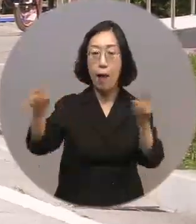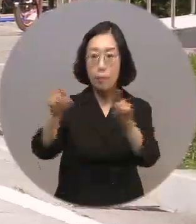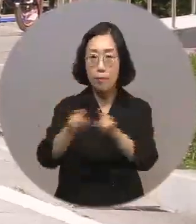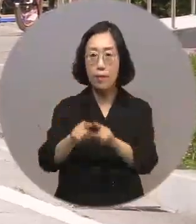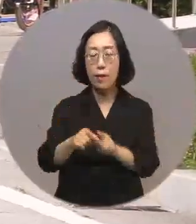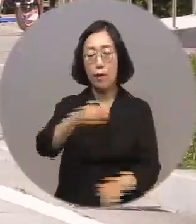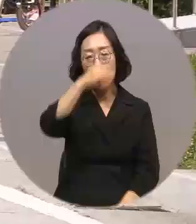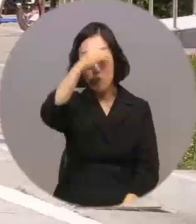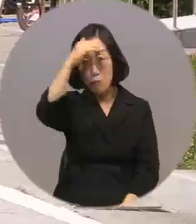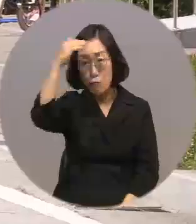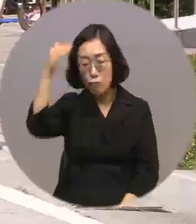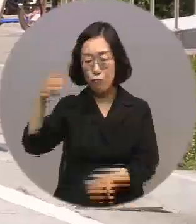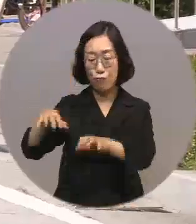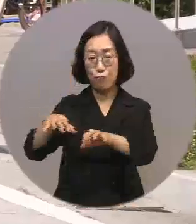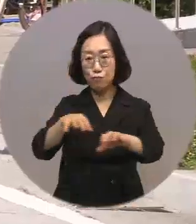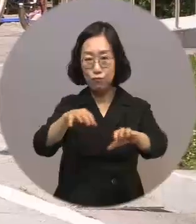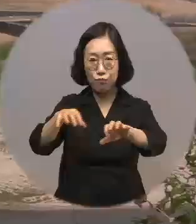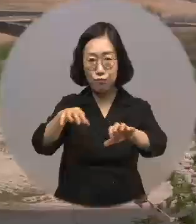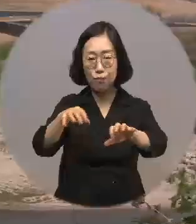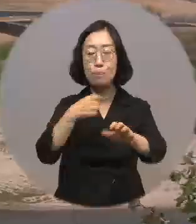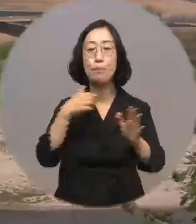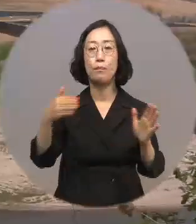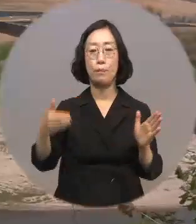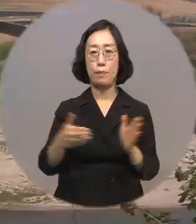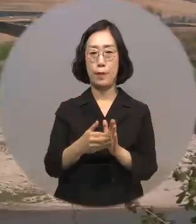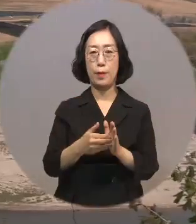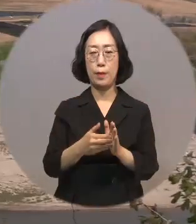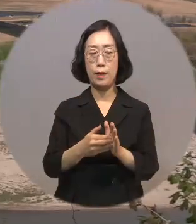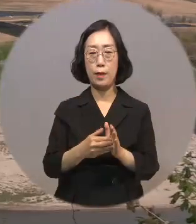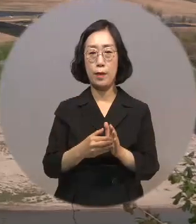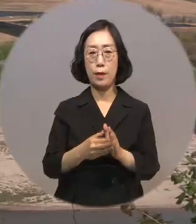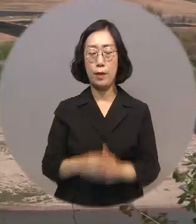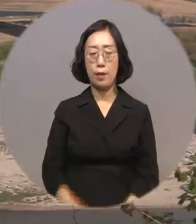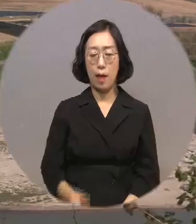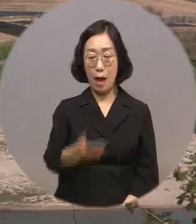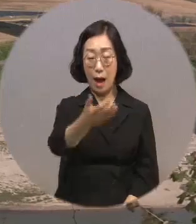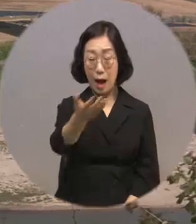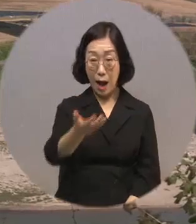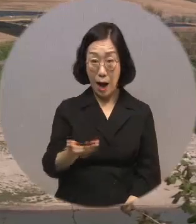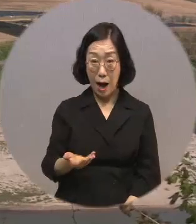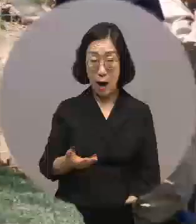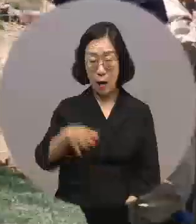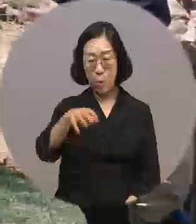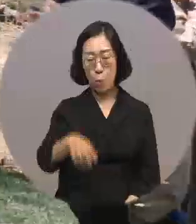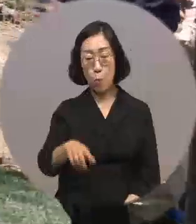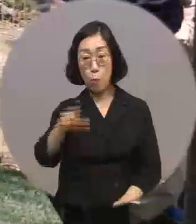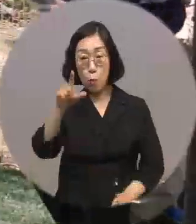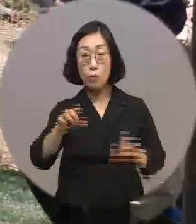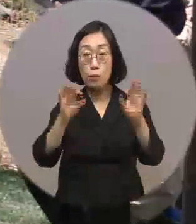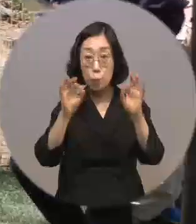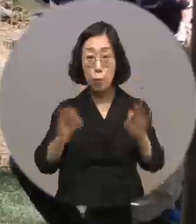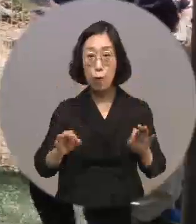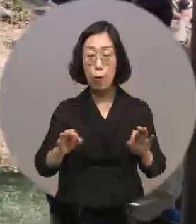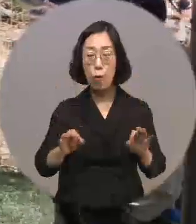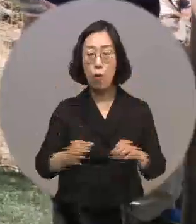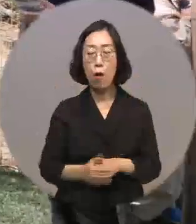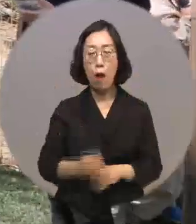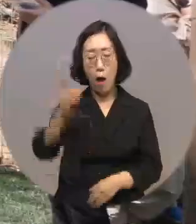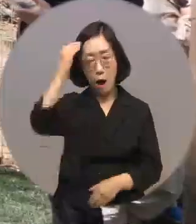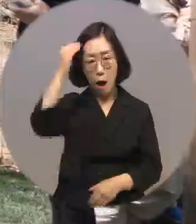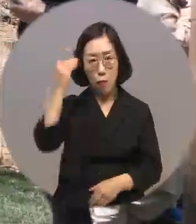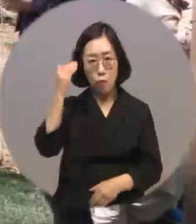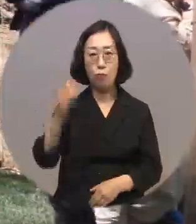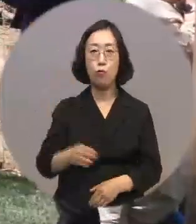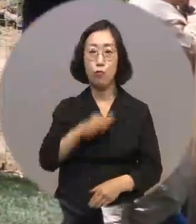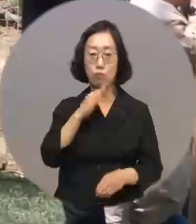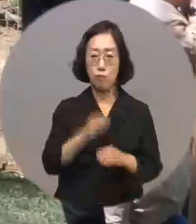탐방하는 통일 투어가 진행됐는데요. 남북의 강이 만나는 합수머리를 보며 남과 북이 하나 되는 통일